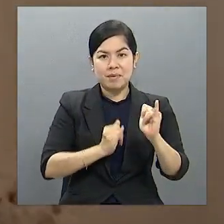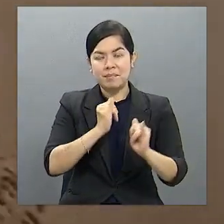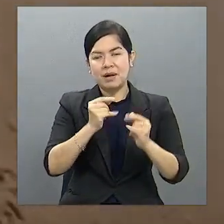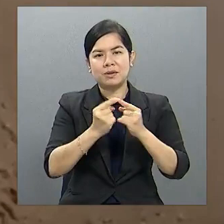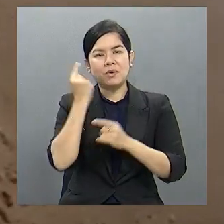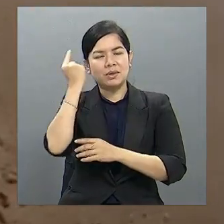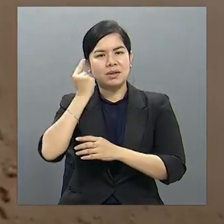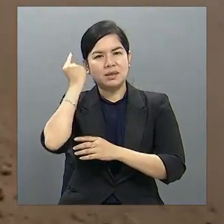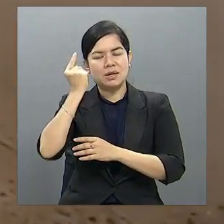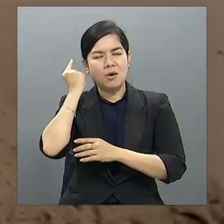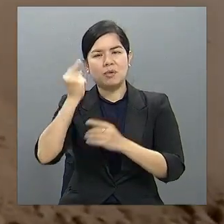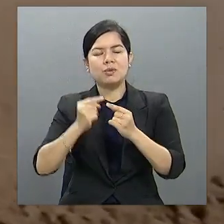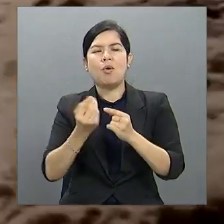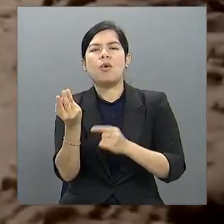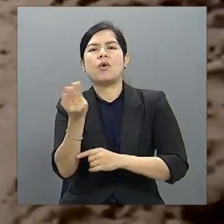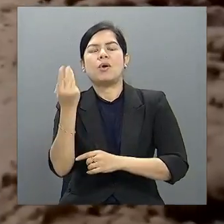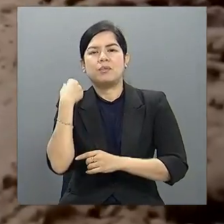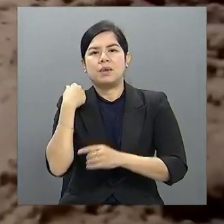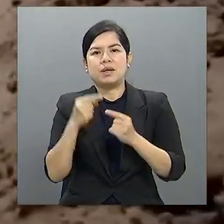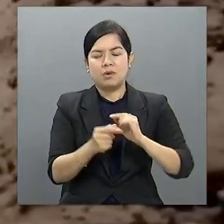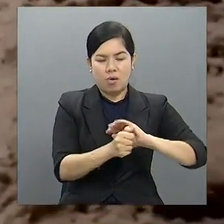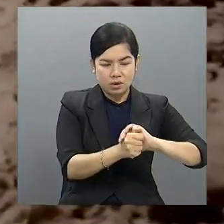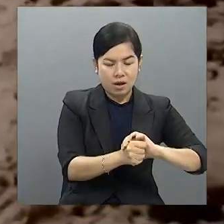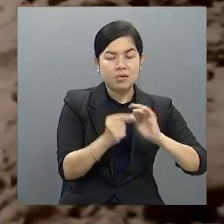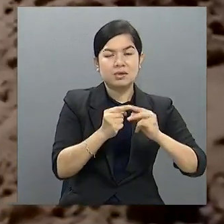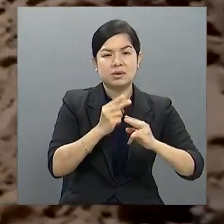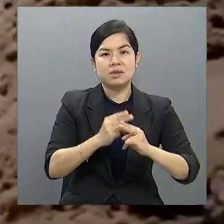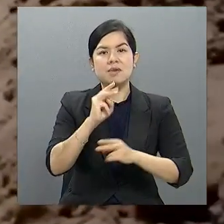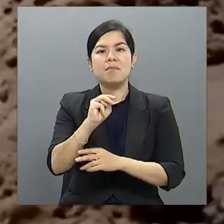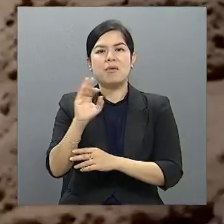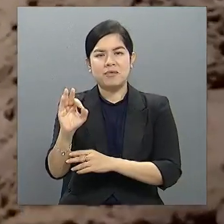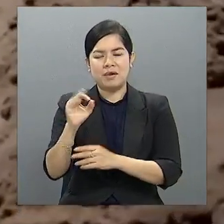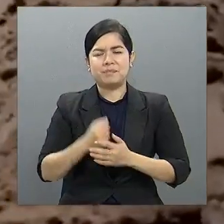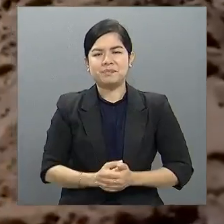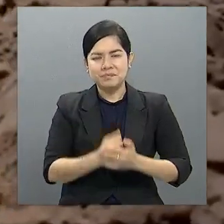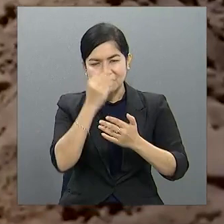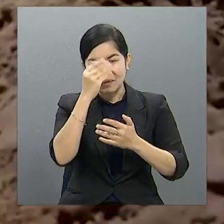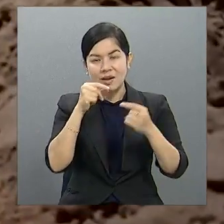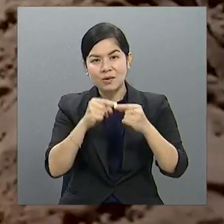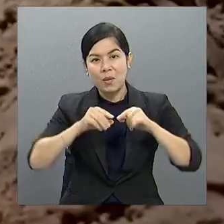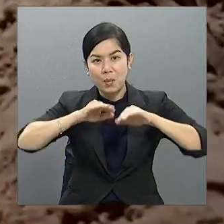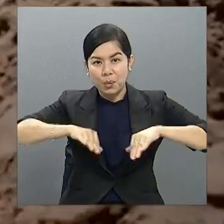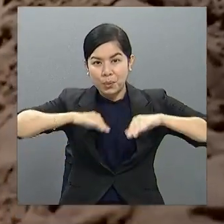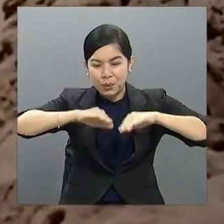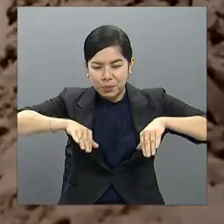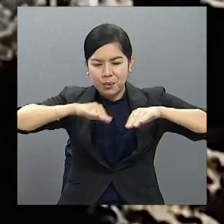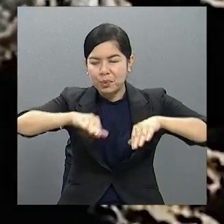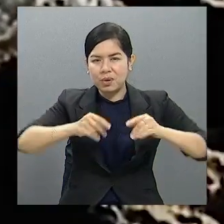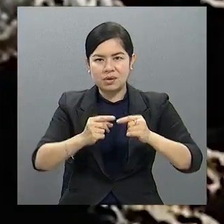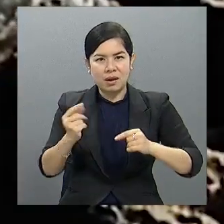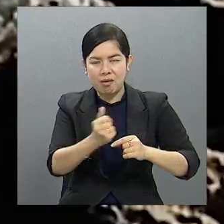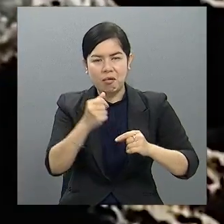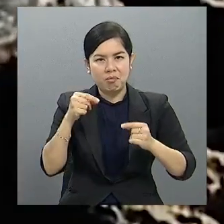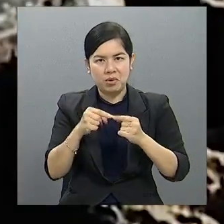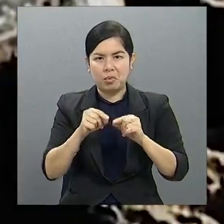ๆพูดถึงเต่ามะเฟืองถือว่าเป็นนักเดินทางแห่งท้องทะเลนะครับเพราะว่าสามารถว่ายน้ำเดินทางได้เร็วและเดินทางได้ไกล